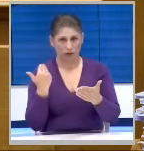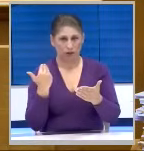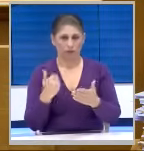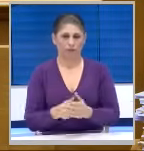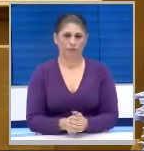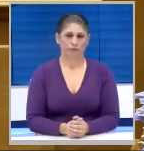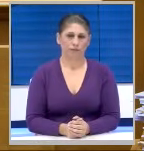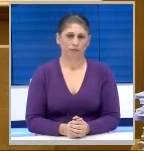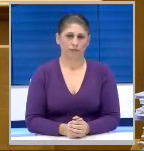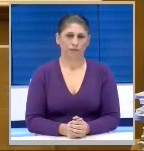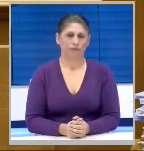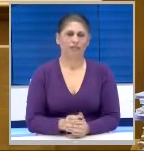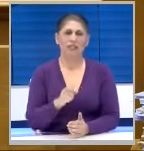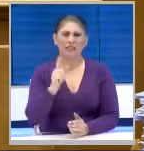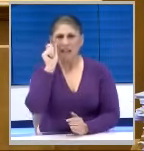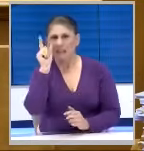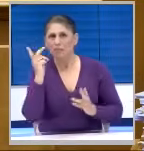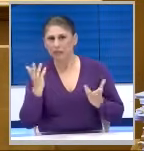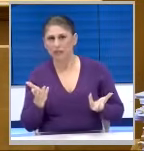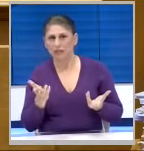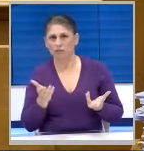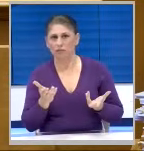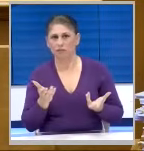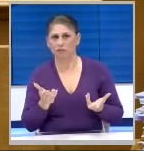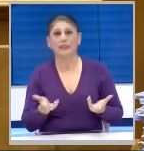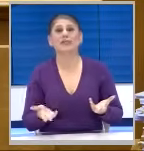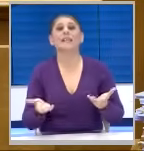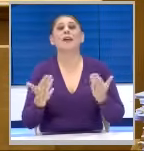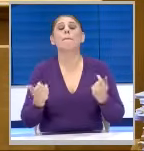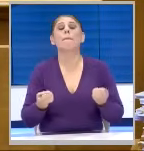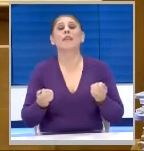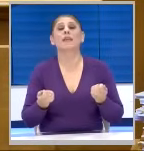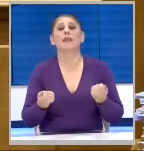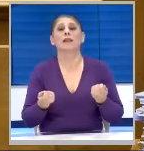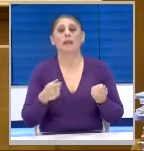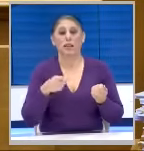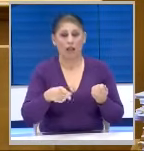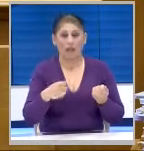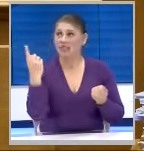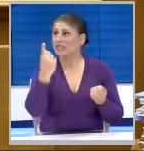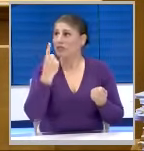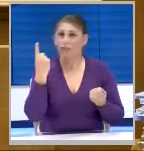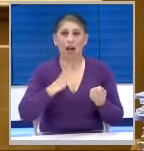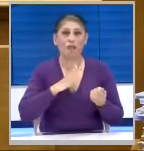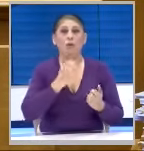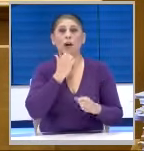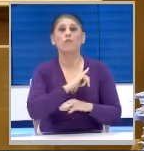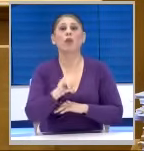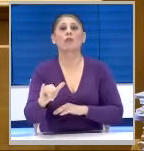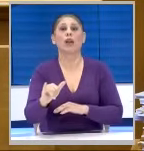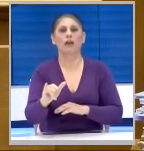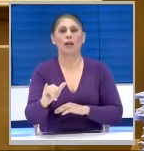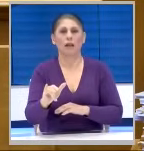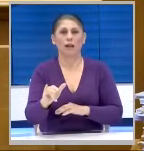ότι θα ήταν έκπληξη να μη γίνει ανθρώπινο λάθος σε αυτές τις συνθήκες και επειδή